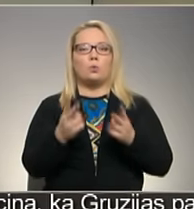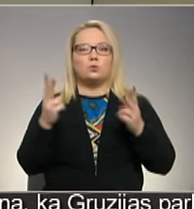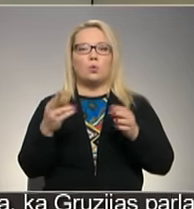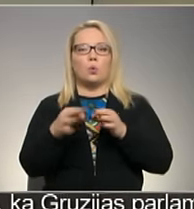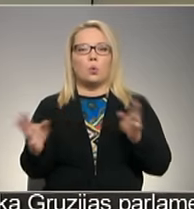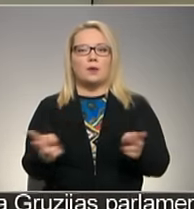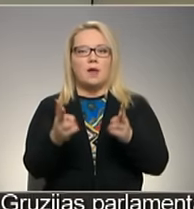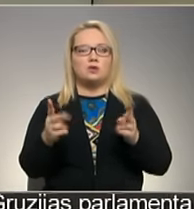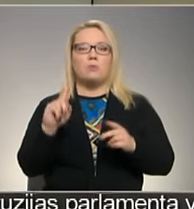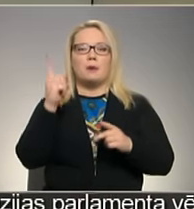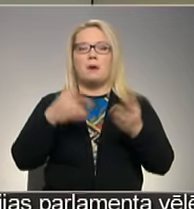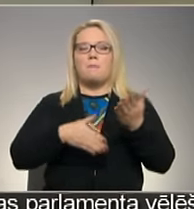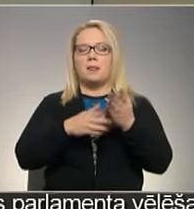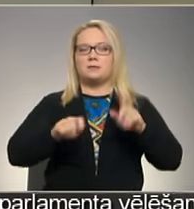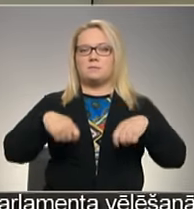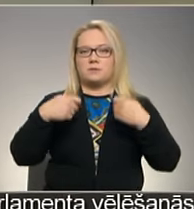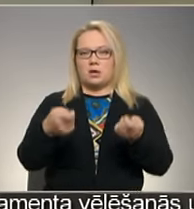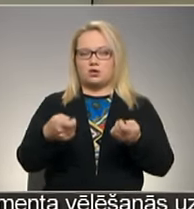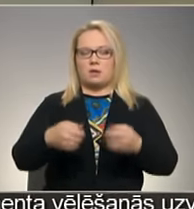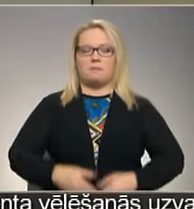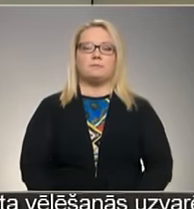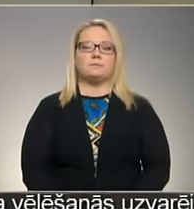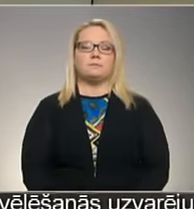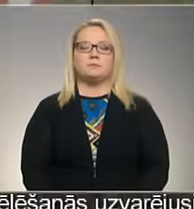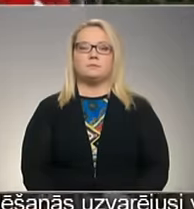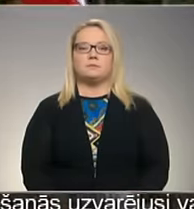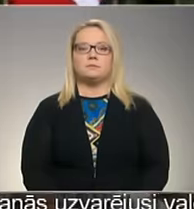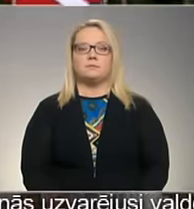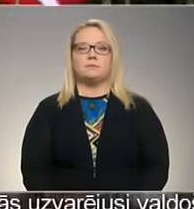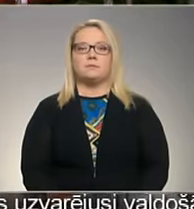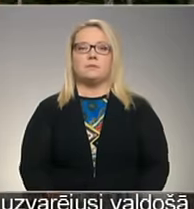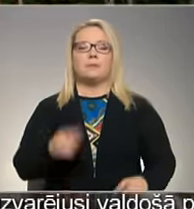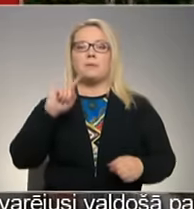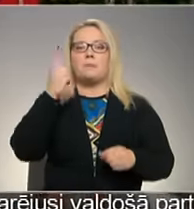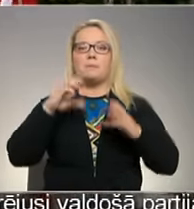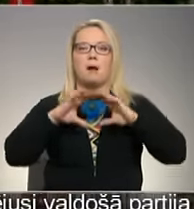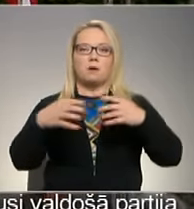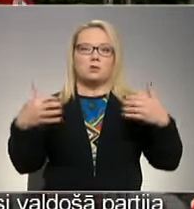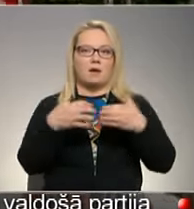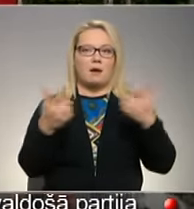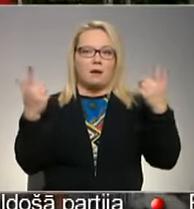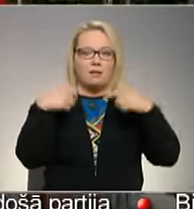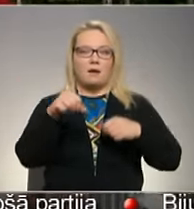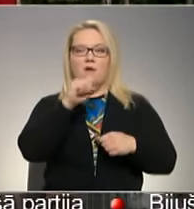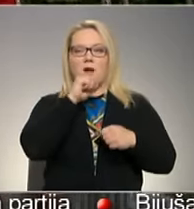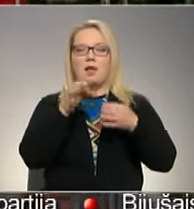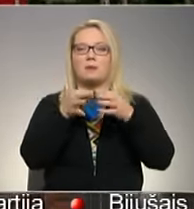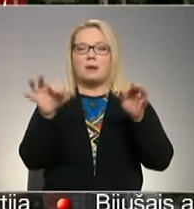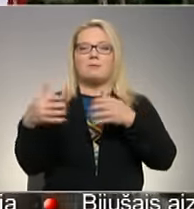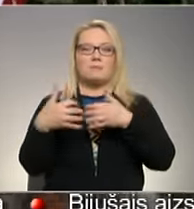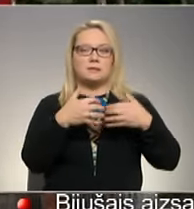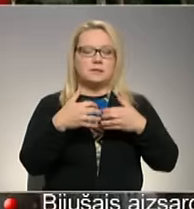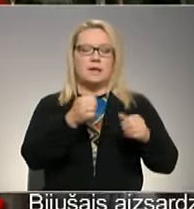un pirmās palīdzības sniegšana. Turpina TV Spektrs. Pirmā pasaules kara laikā un vēlāk arī brīvības